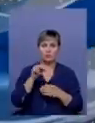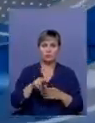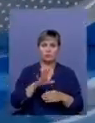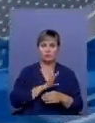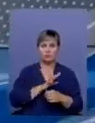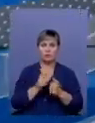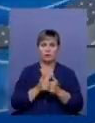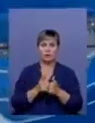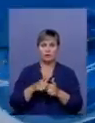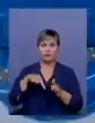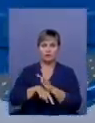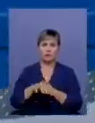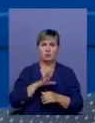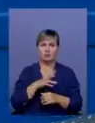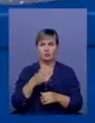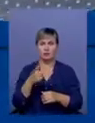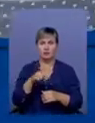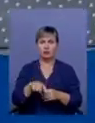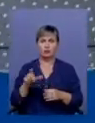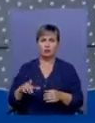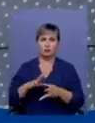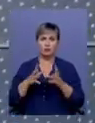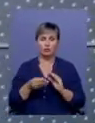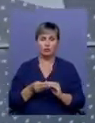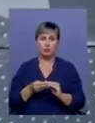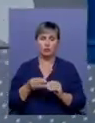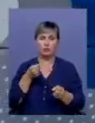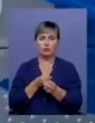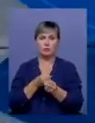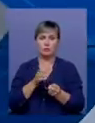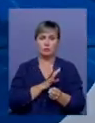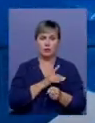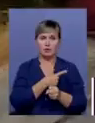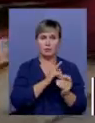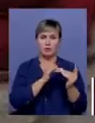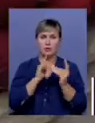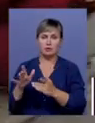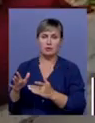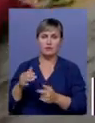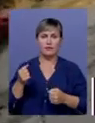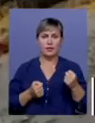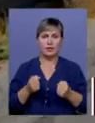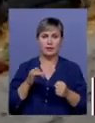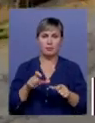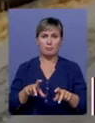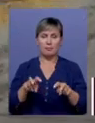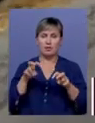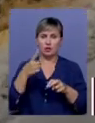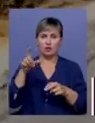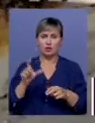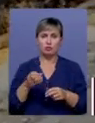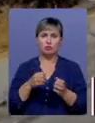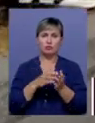от в салоне находился 21 человек в результате дтп были экстренно госпитализирован и водитель и пассажир еще